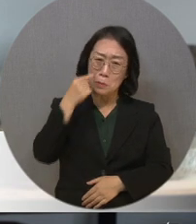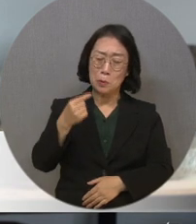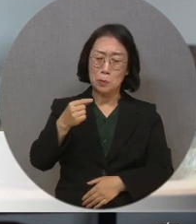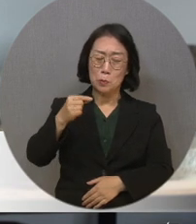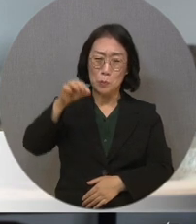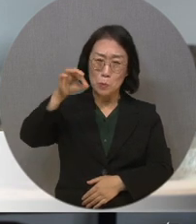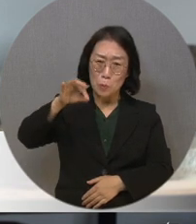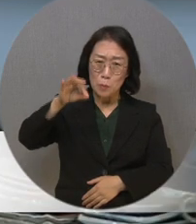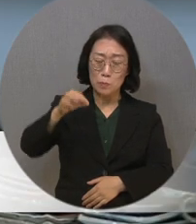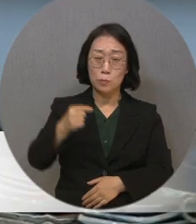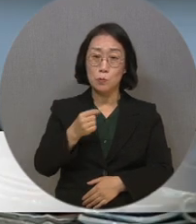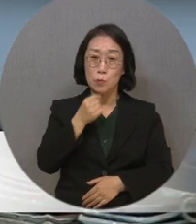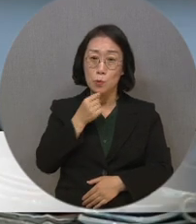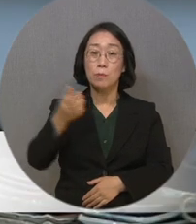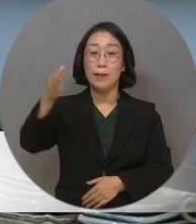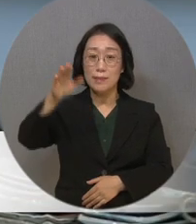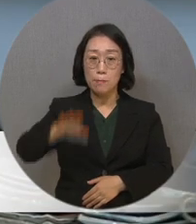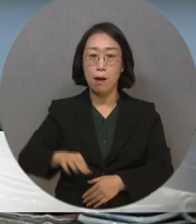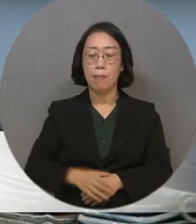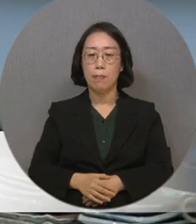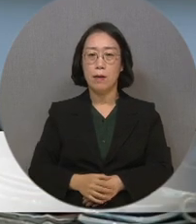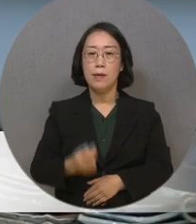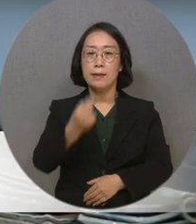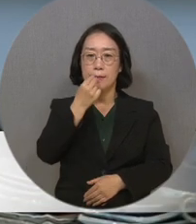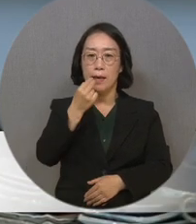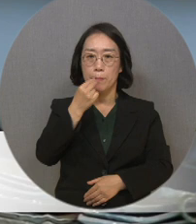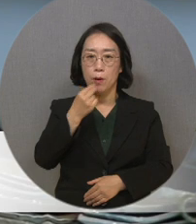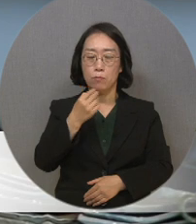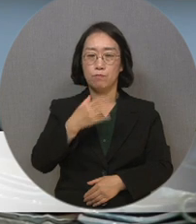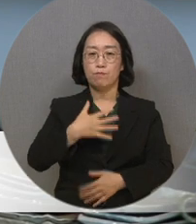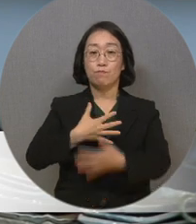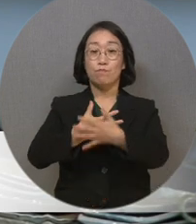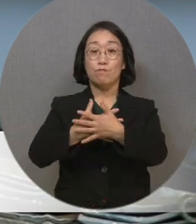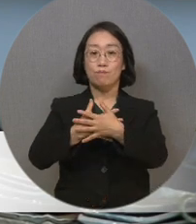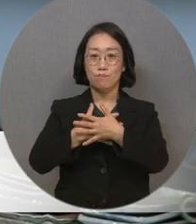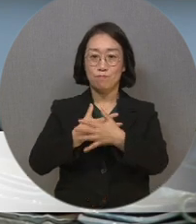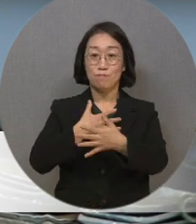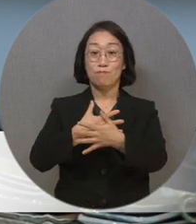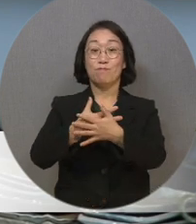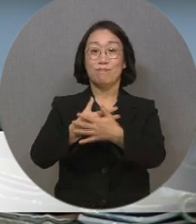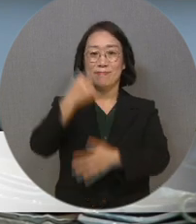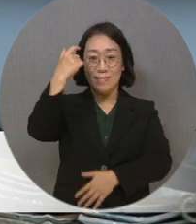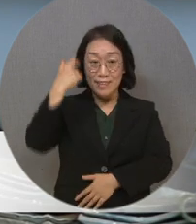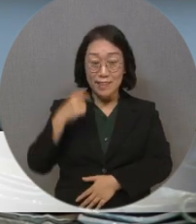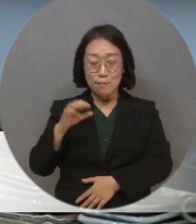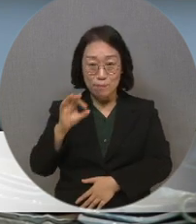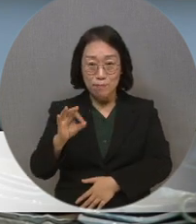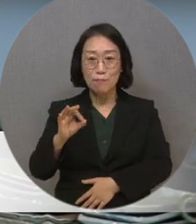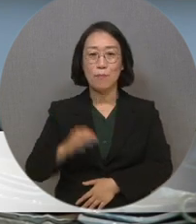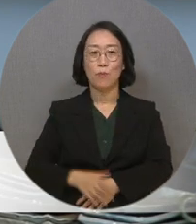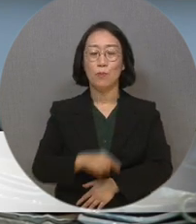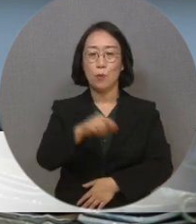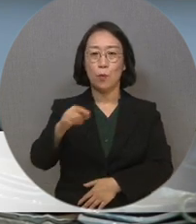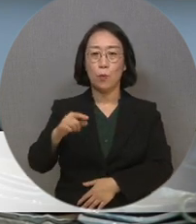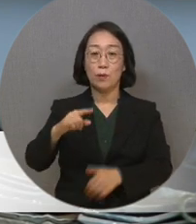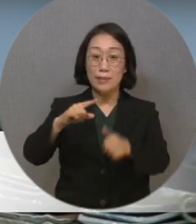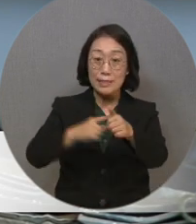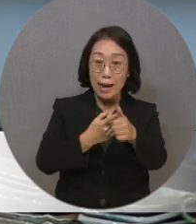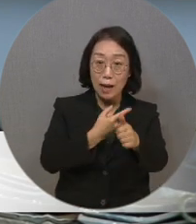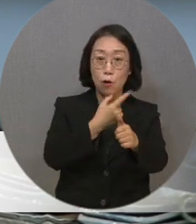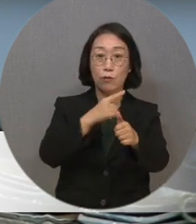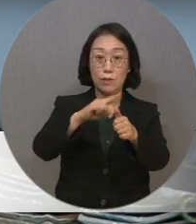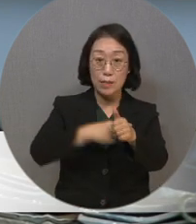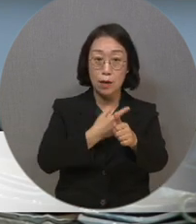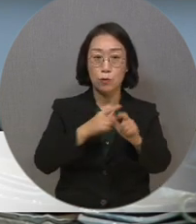뜨진 않지만 생명의 살아있음, 숨쉼을 느끼시고 자연을 좀 더